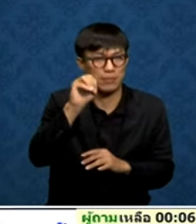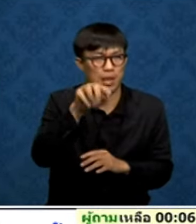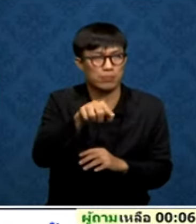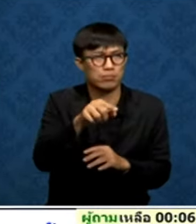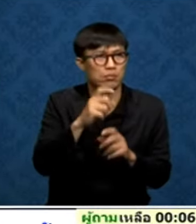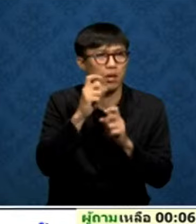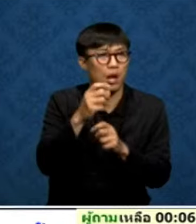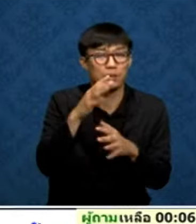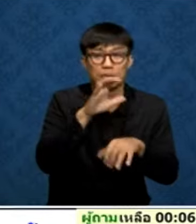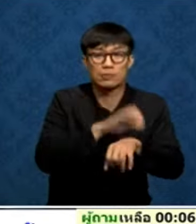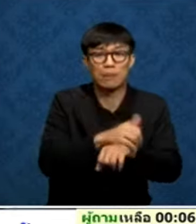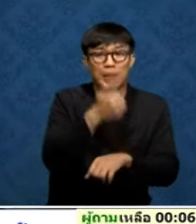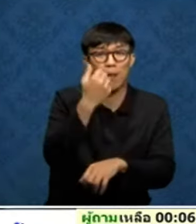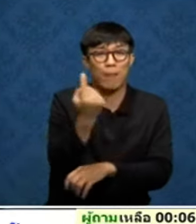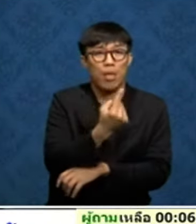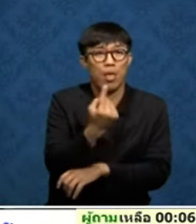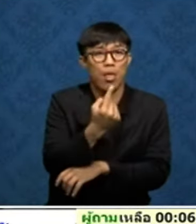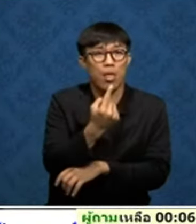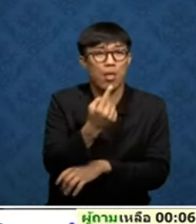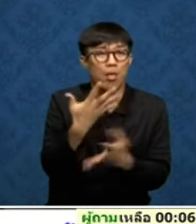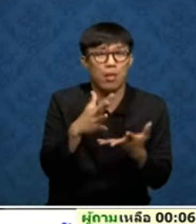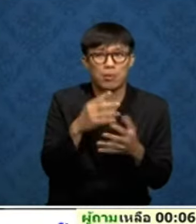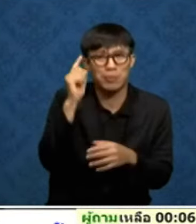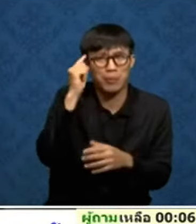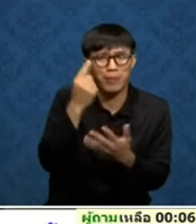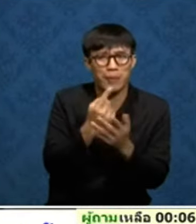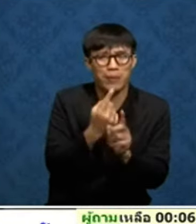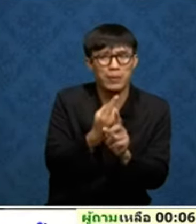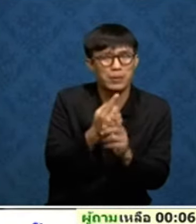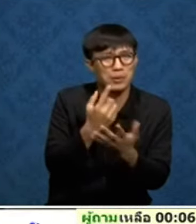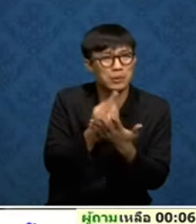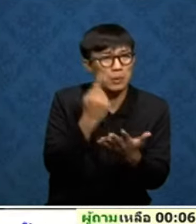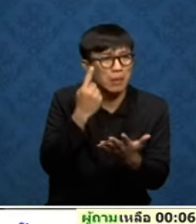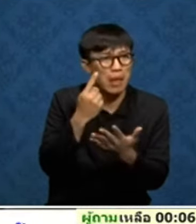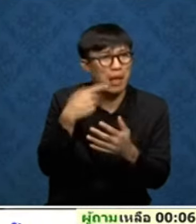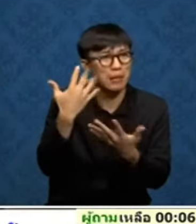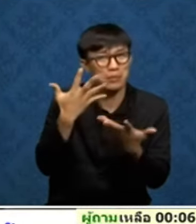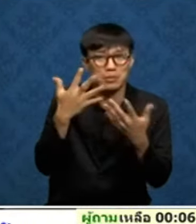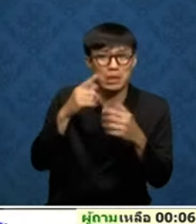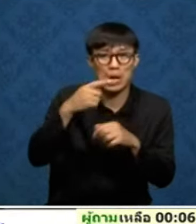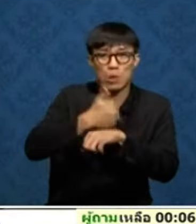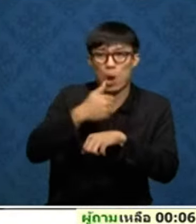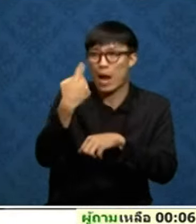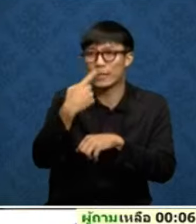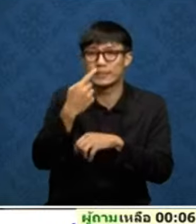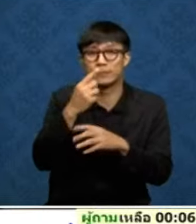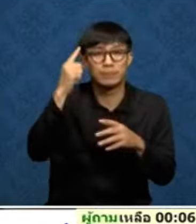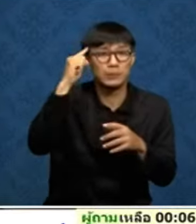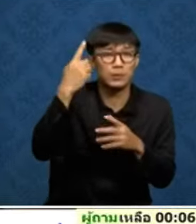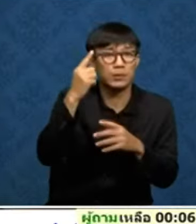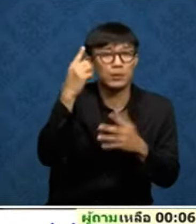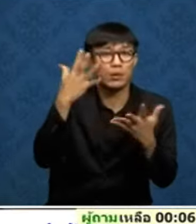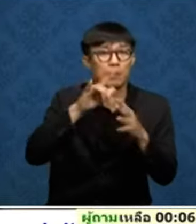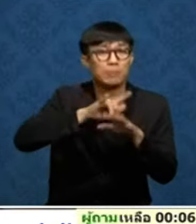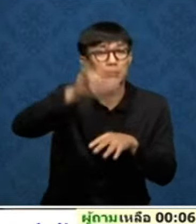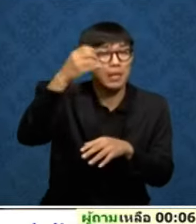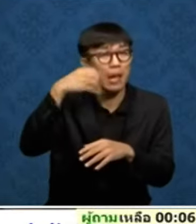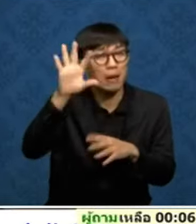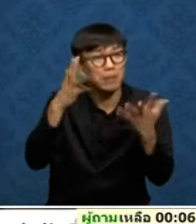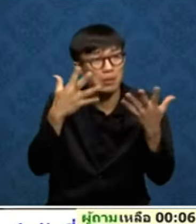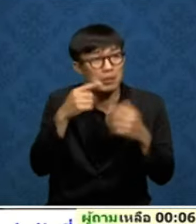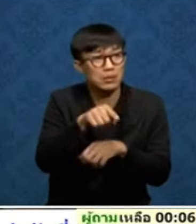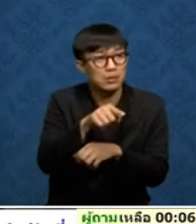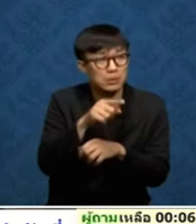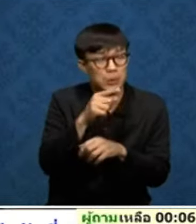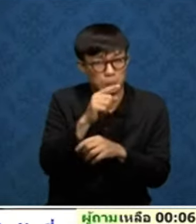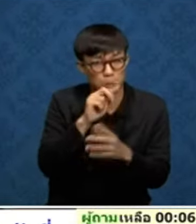แล้วประกันตัวออกไปแล้วด้วยครับเป็นนอมินีหรือเปล่าก็ไม่รู้ครับเจ้าของตัวจริงอาจจะบินไปแล้วก็ได้ครับไอ้เหตุการณ์แบบเนี้ยครับมันสร้างมูลค่า